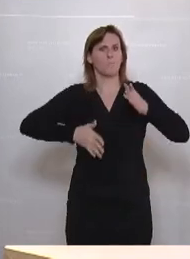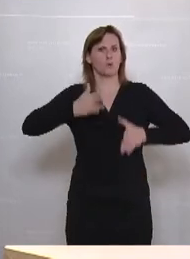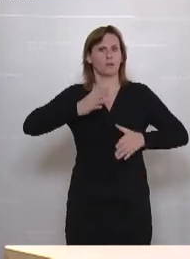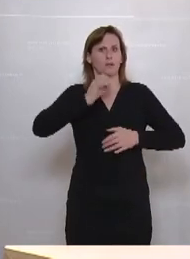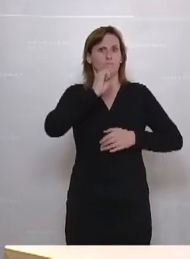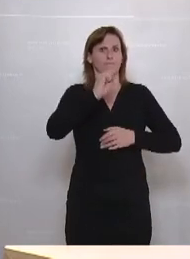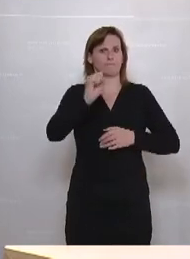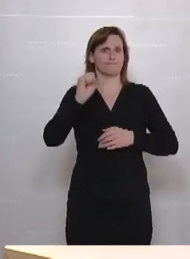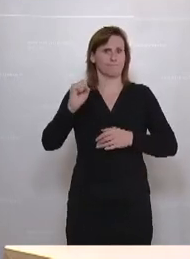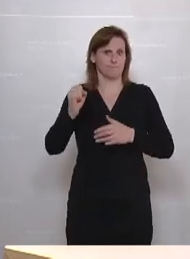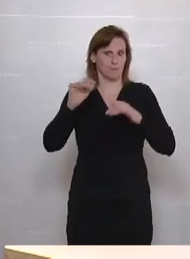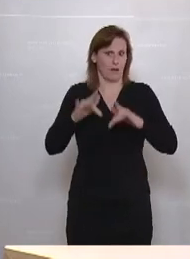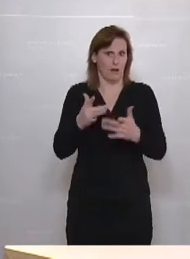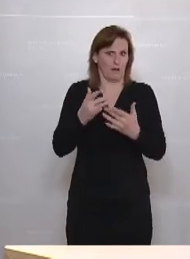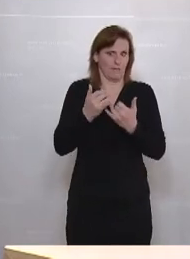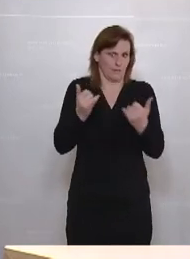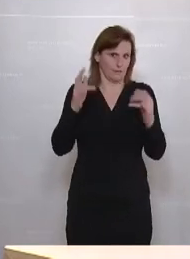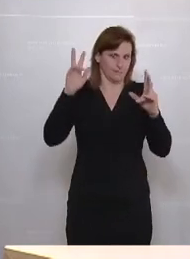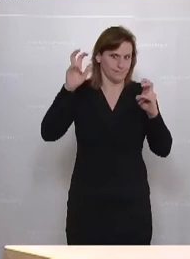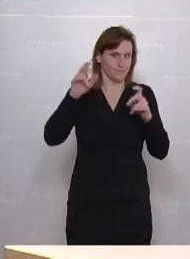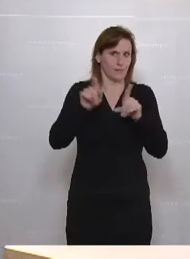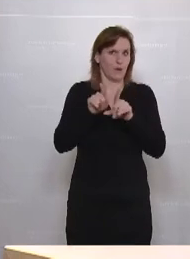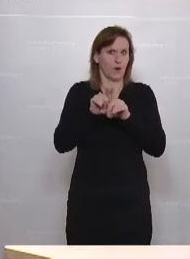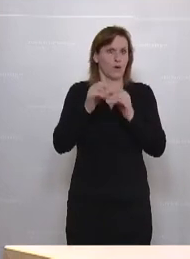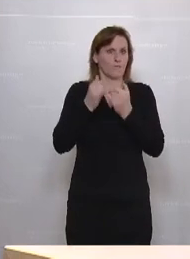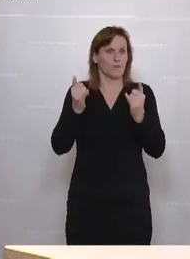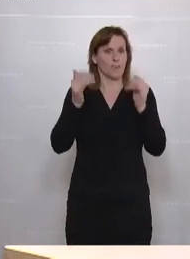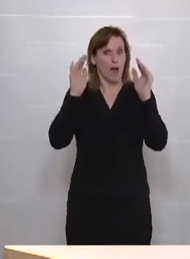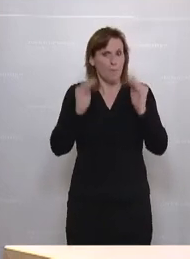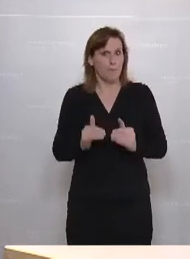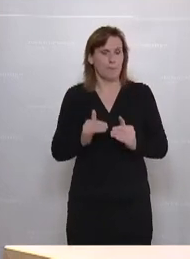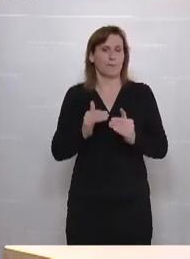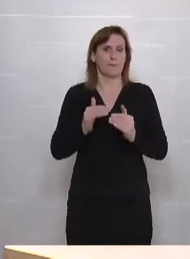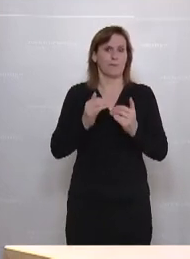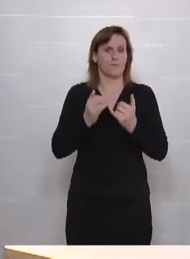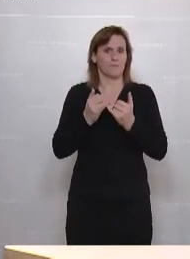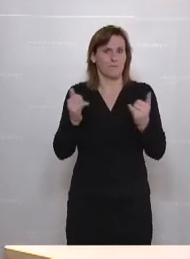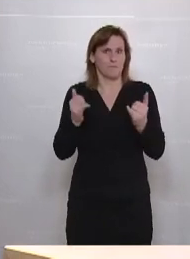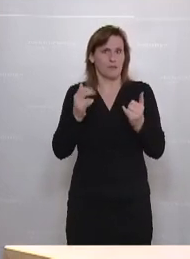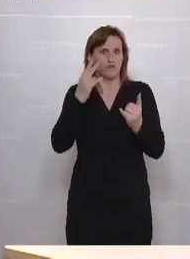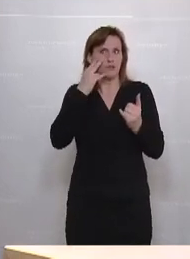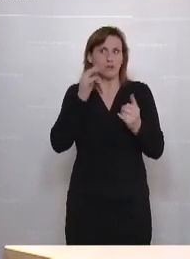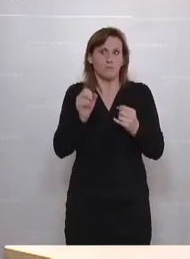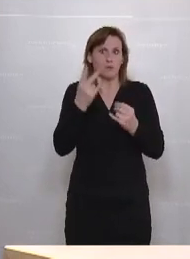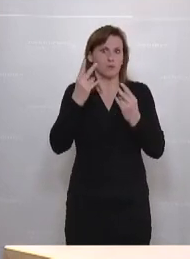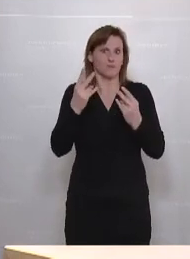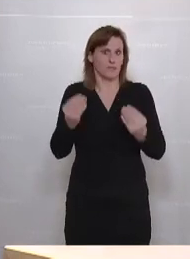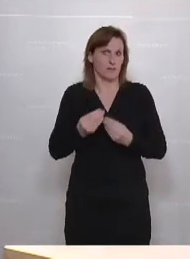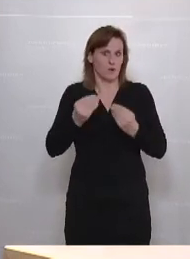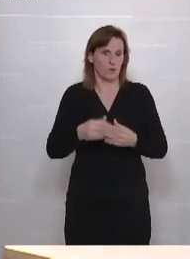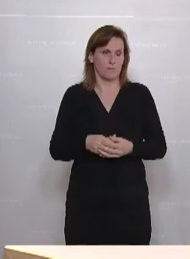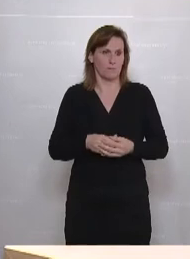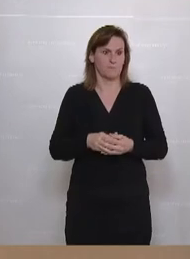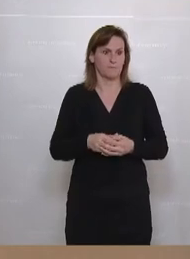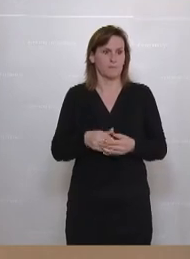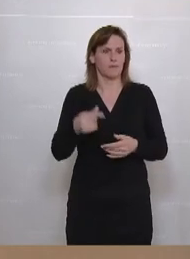sagen, welche weiteren Schritte Sie im Bereich der Abrüstung als Österreich setzen und was Ihnen da besonders wichtig ist? Danke, Herr Abgeordneter. Ich